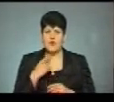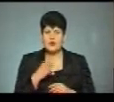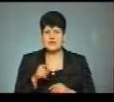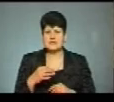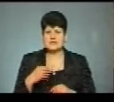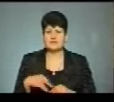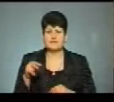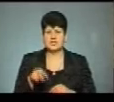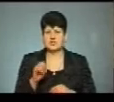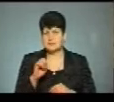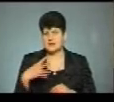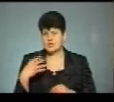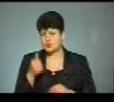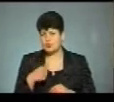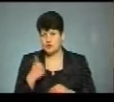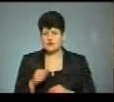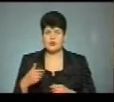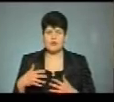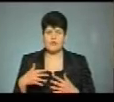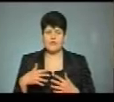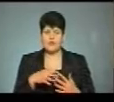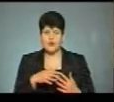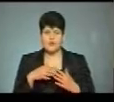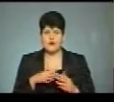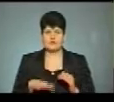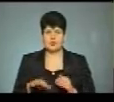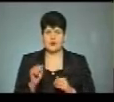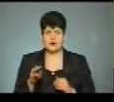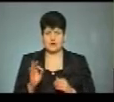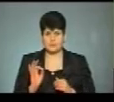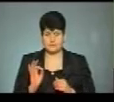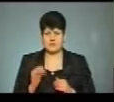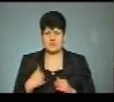у 2015 році воював в зоні АТО. Ми з